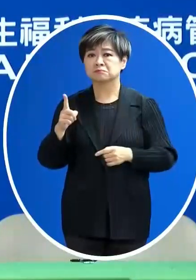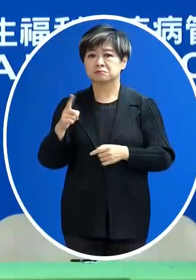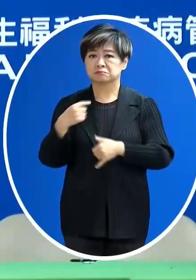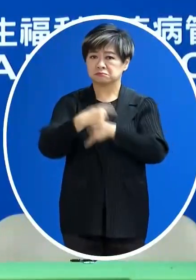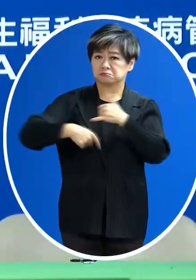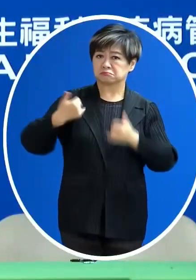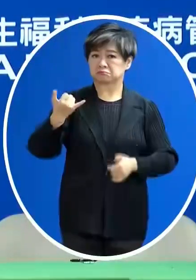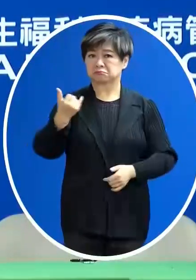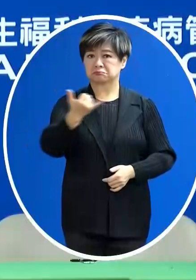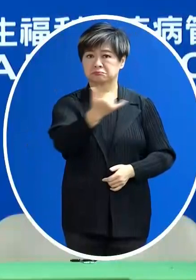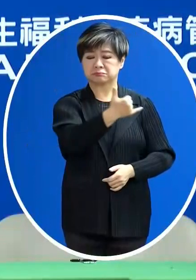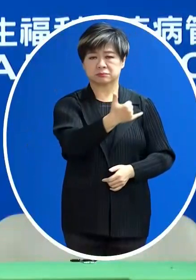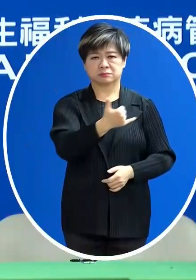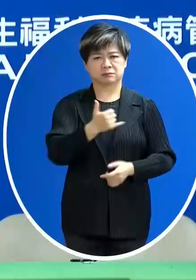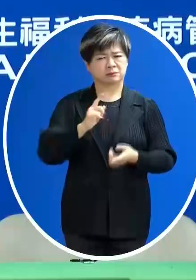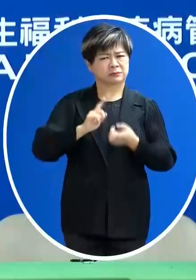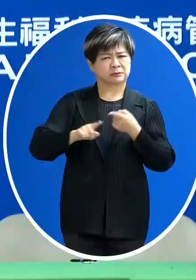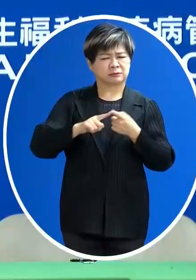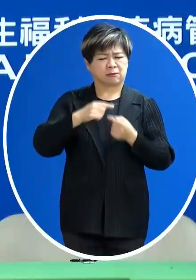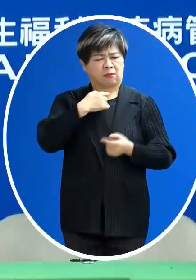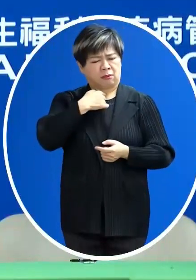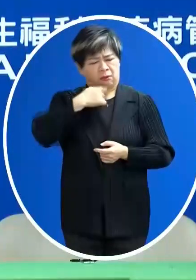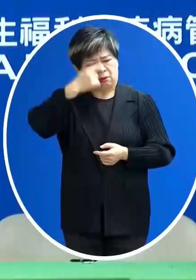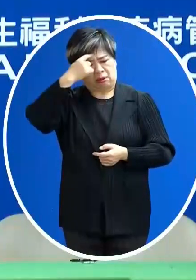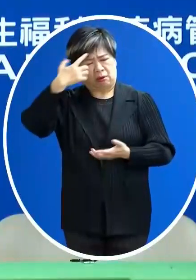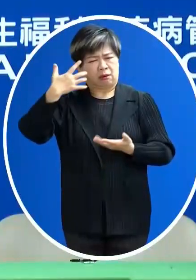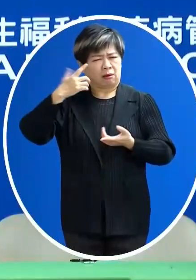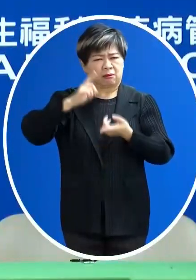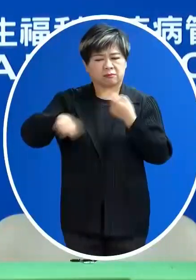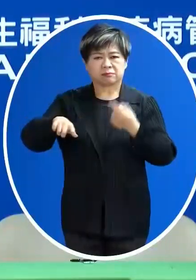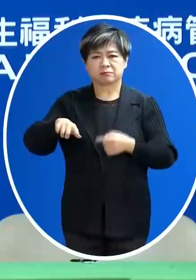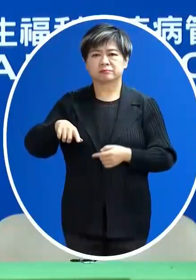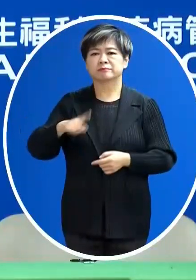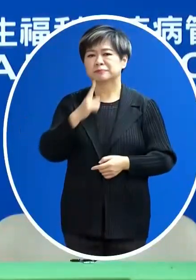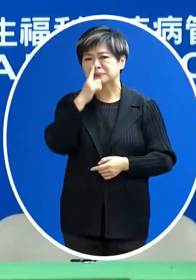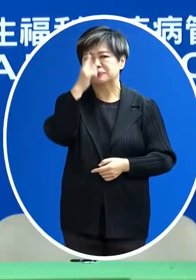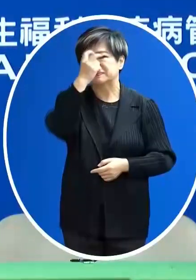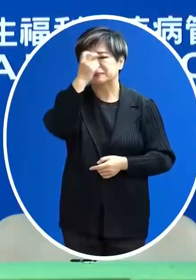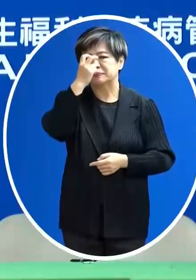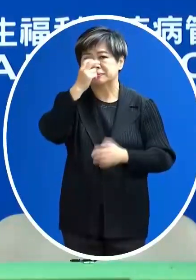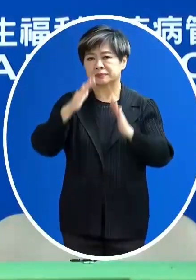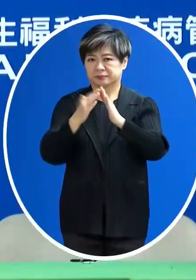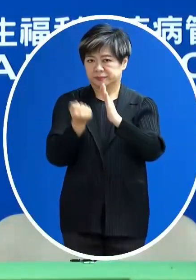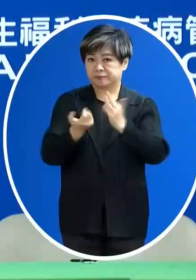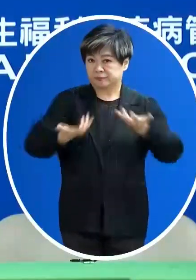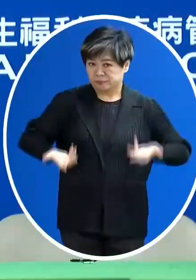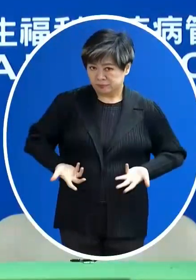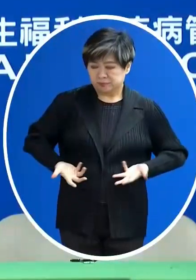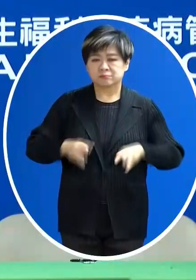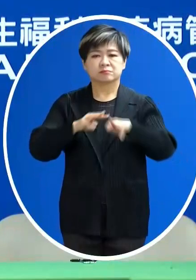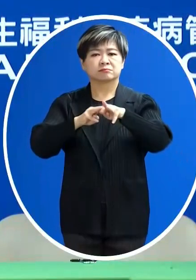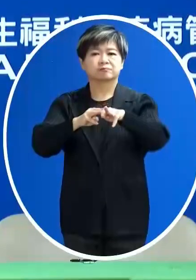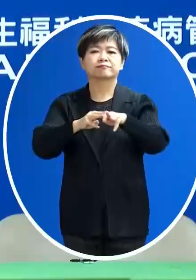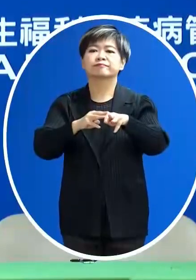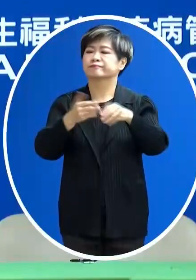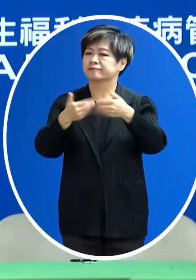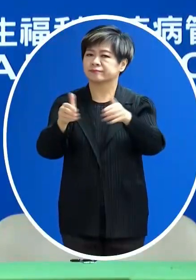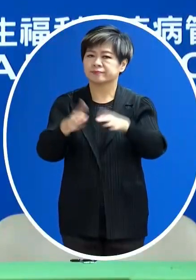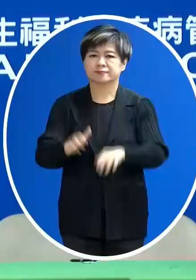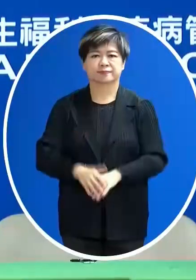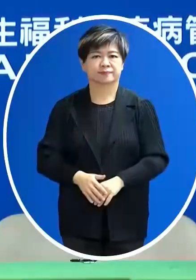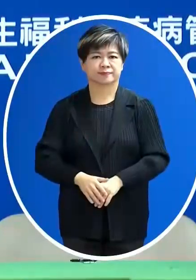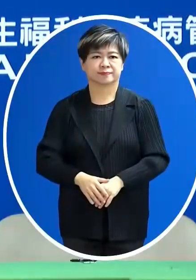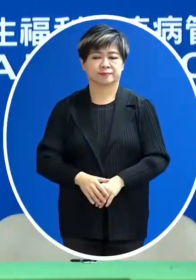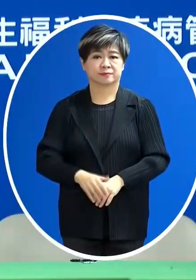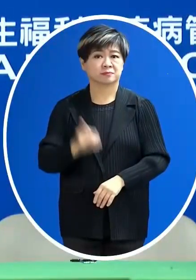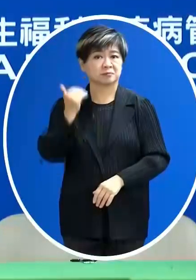有相关的这个症状，那就可以做个快筛，在家休息，那不要再出去。那如果实际